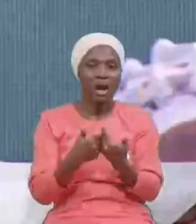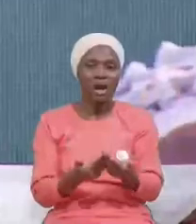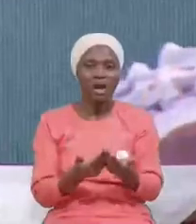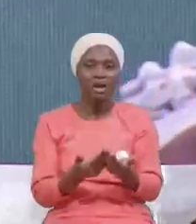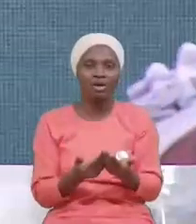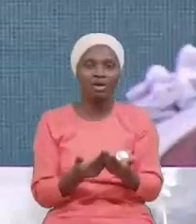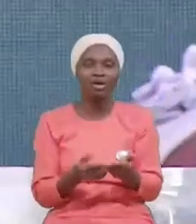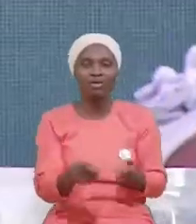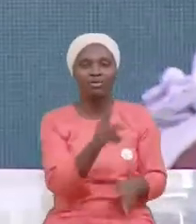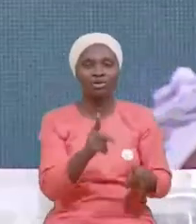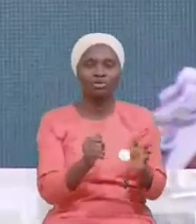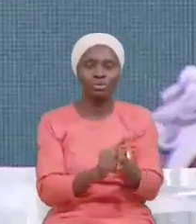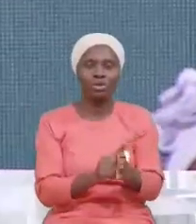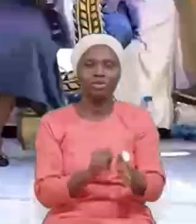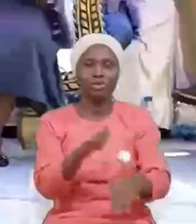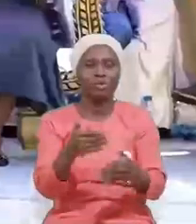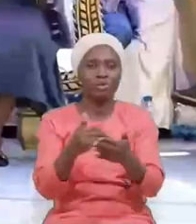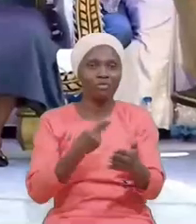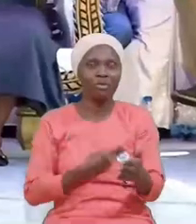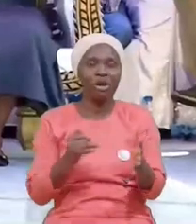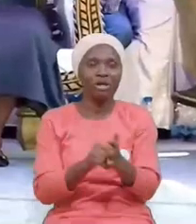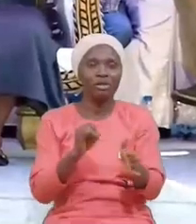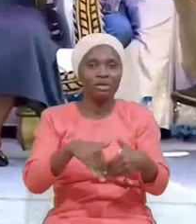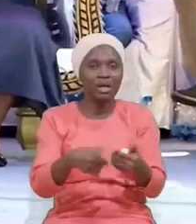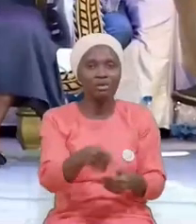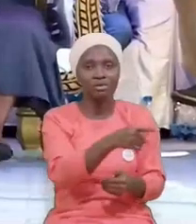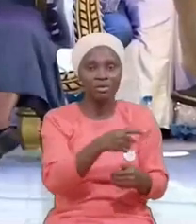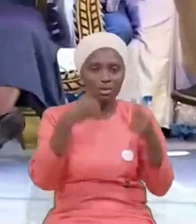Ceux qui nous ont dévancés, c'est comme ça, ils ont réussi.